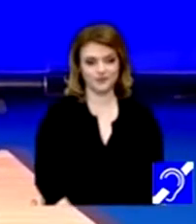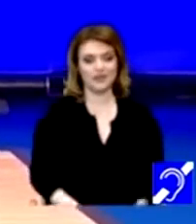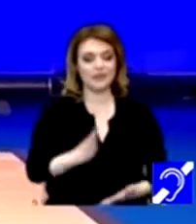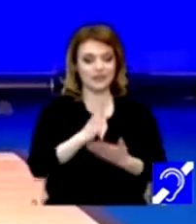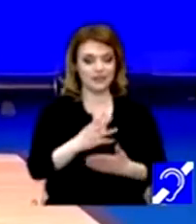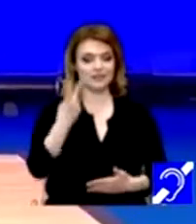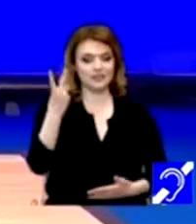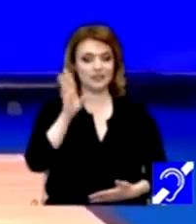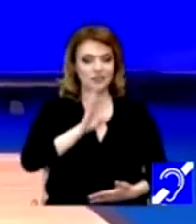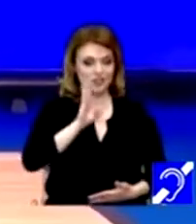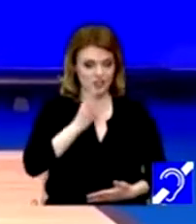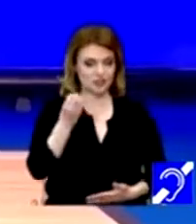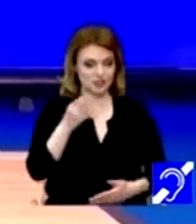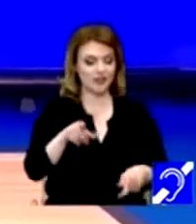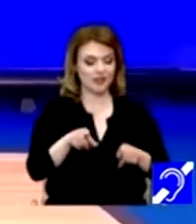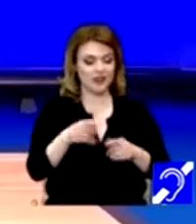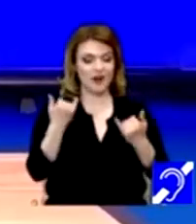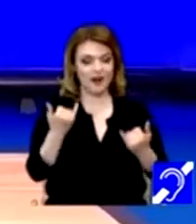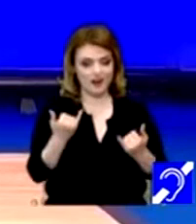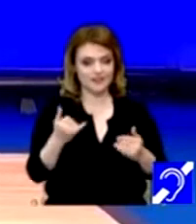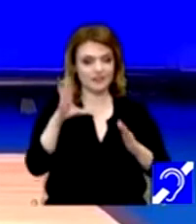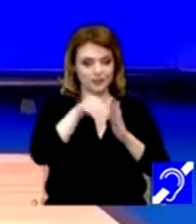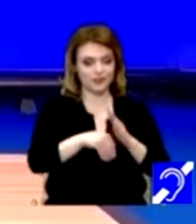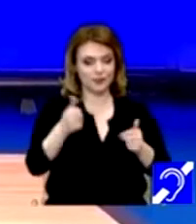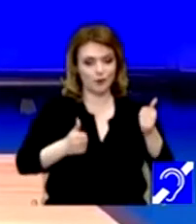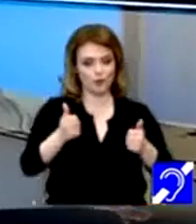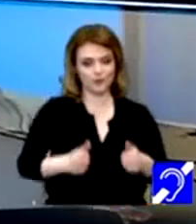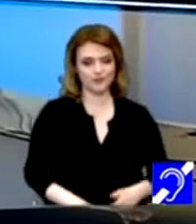și Natalia Priscepa, care a intrat astăzi în concurs.